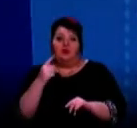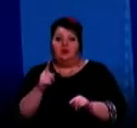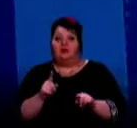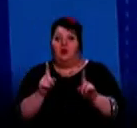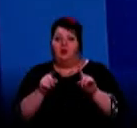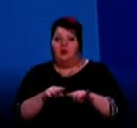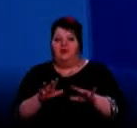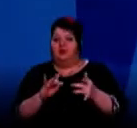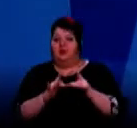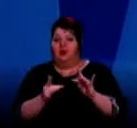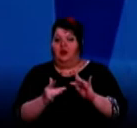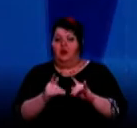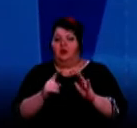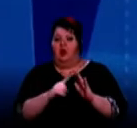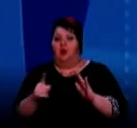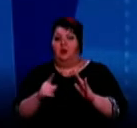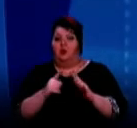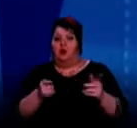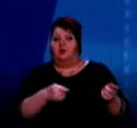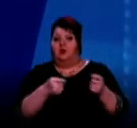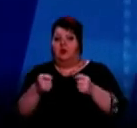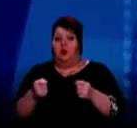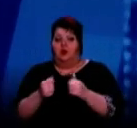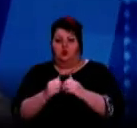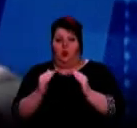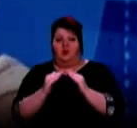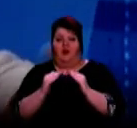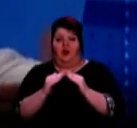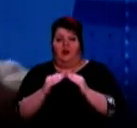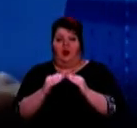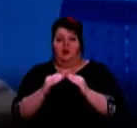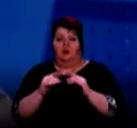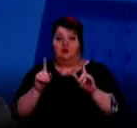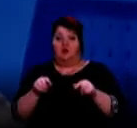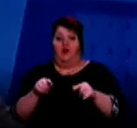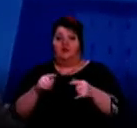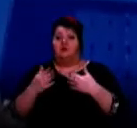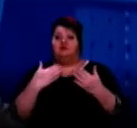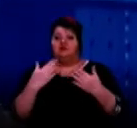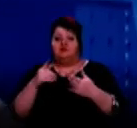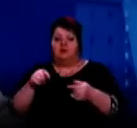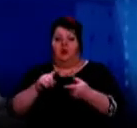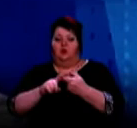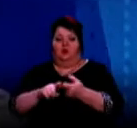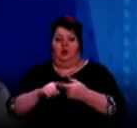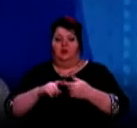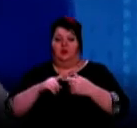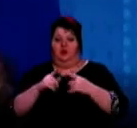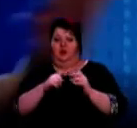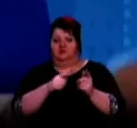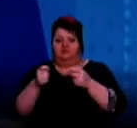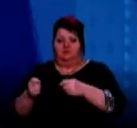не просто онлайн, там кур'єри доставляють до дверей і немає взагалі навіть контакту з кур'єром. Він доставив товари до